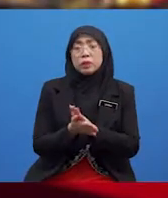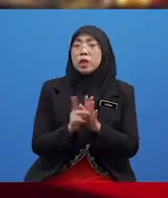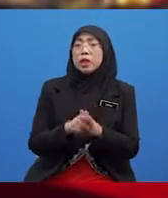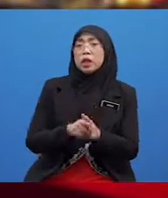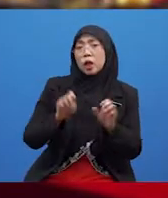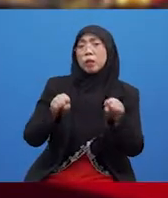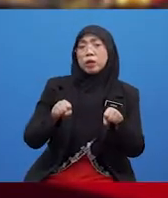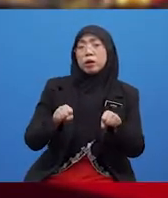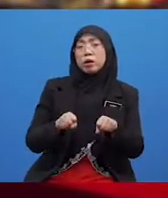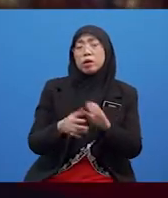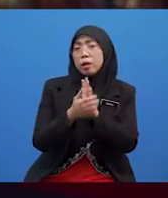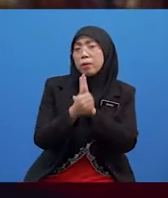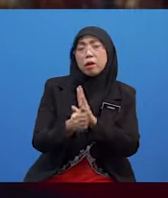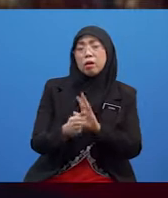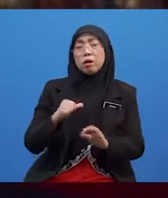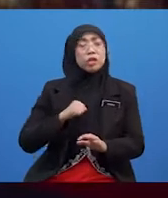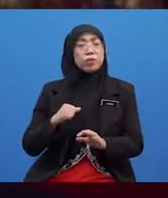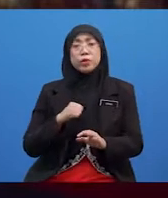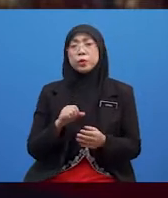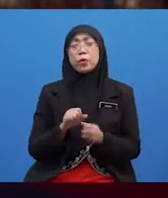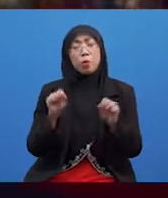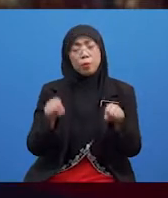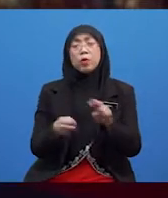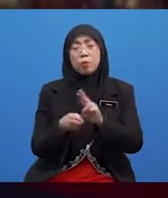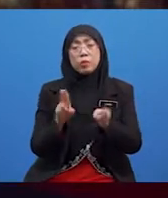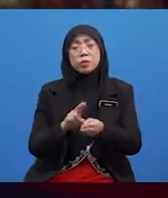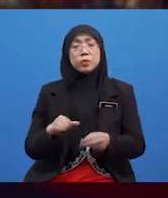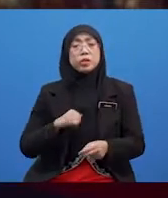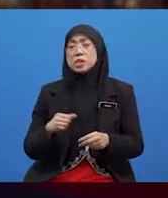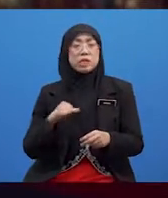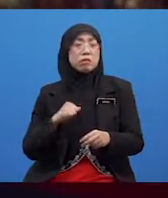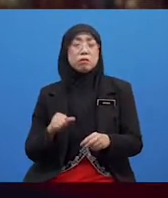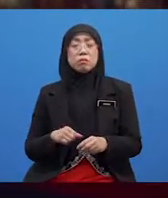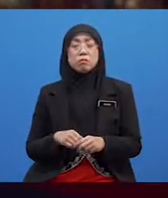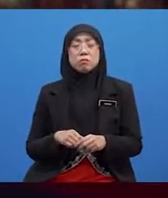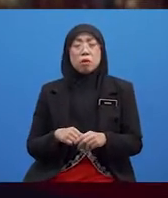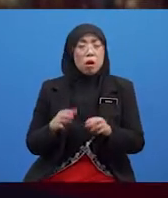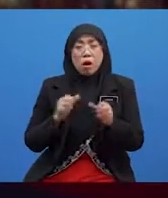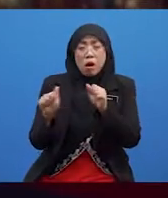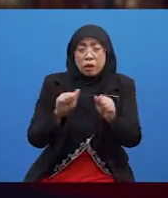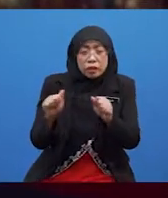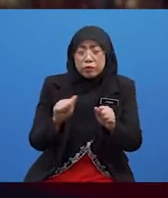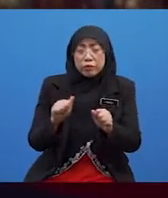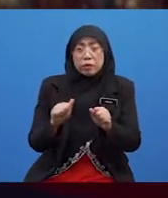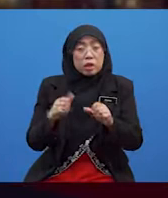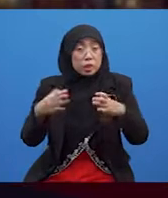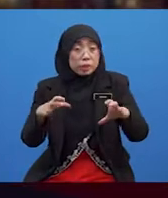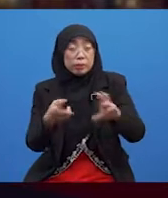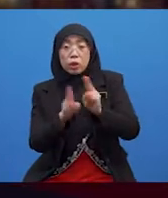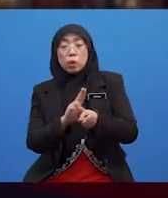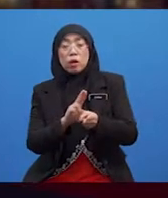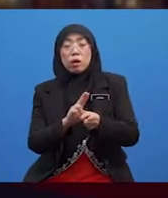mengubah suai pergerakan. Individu dapat mengubah suai pergerakan semasa beraksi dalam